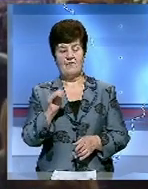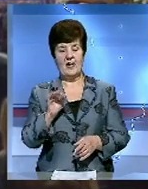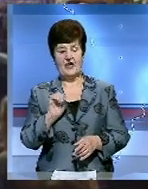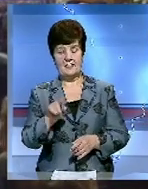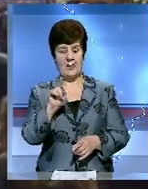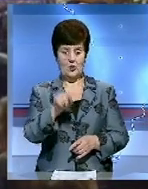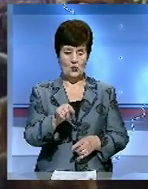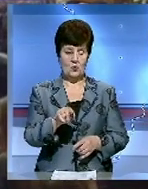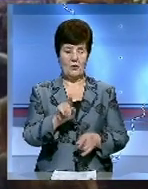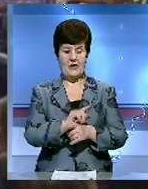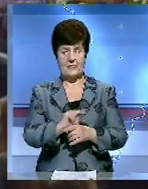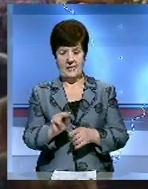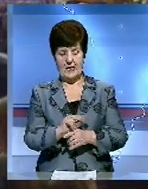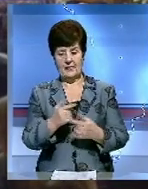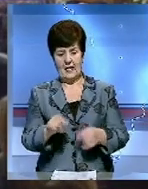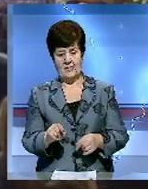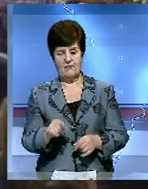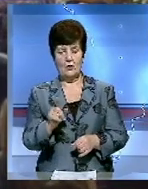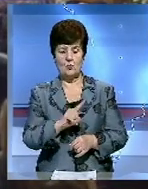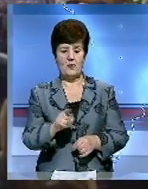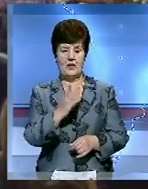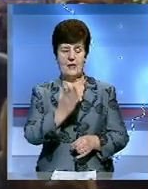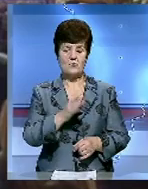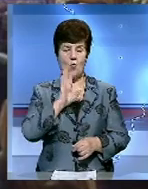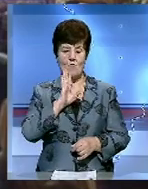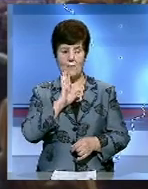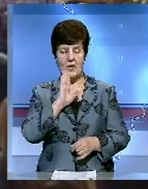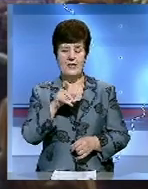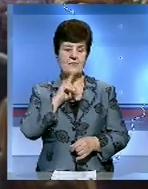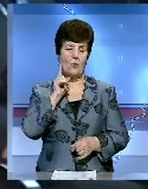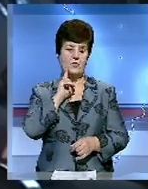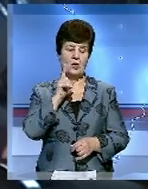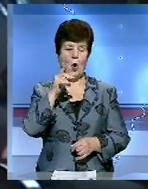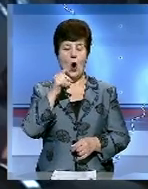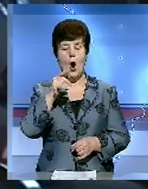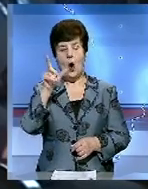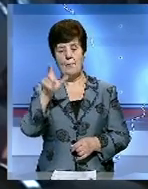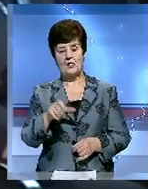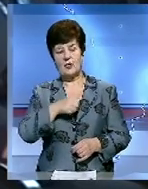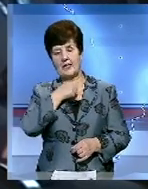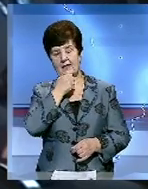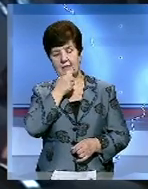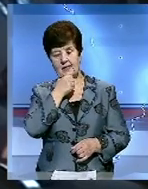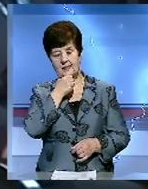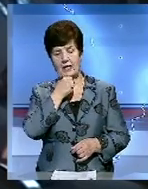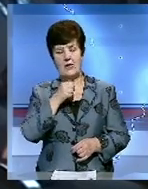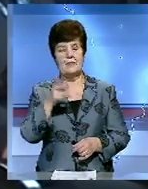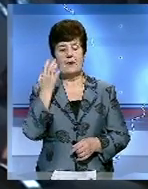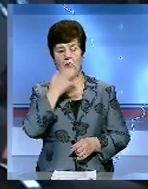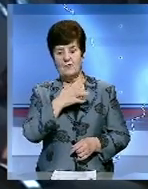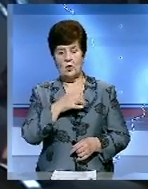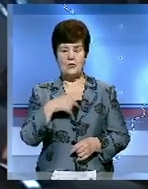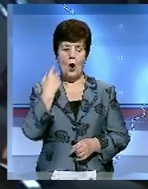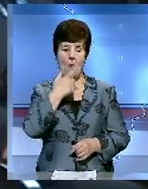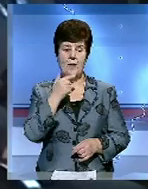altfel, numai pentru că ești o femeie, un tânăr, o persoană în ietate, un slab văzător, o persoană care trăiește